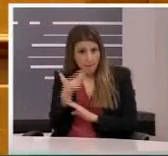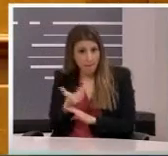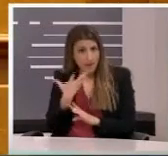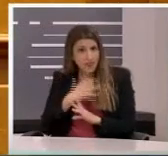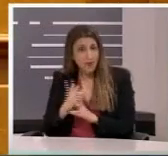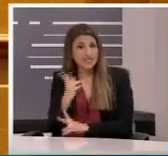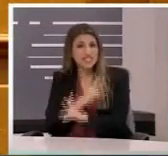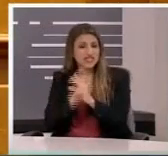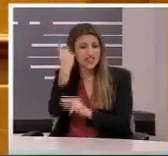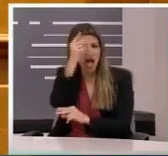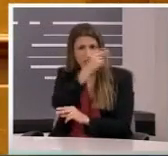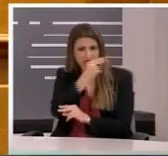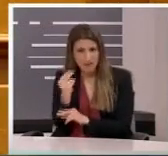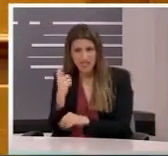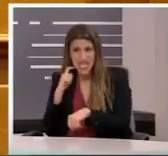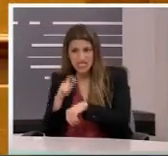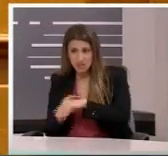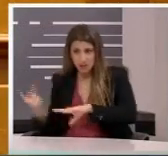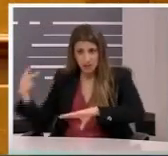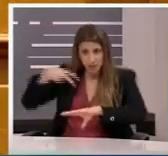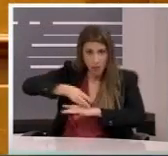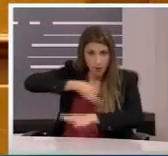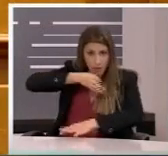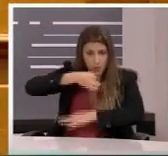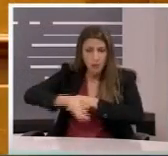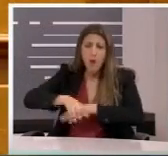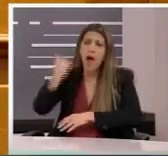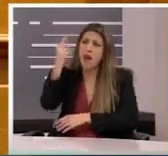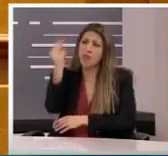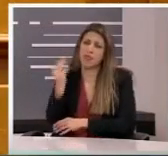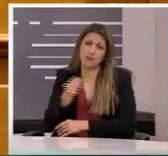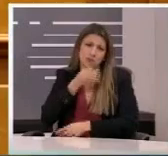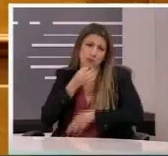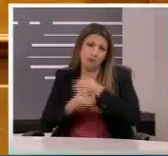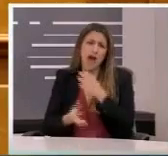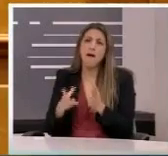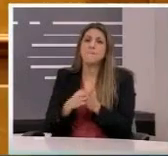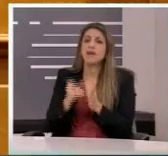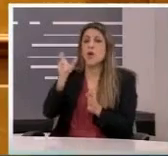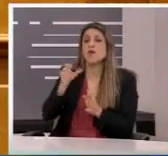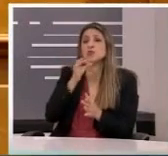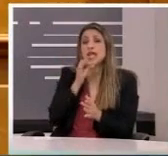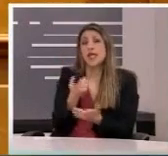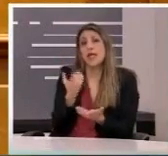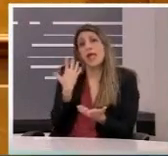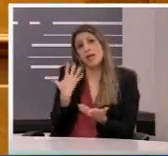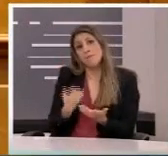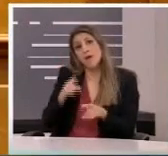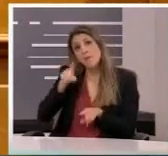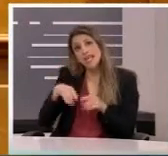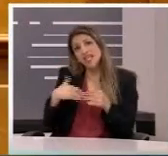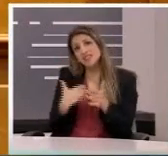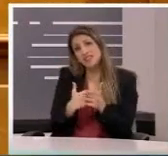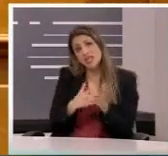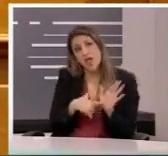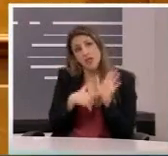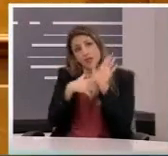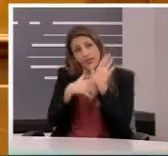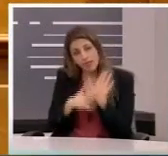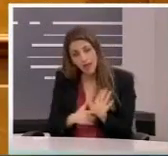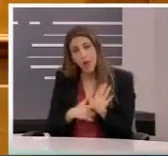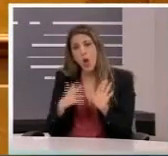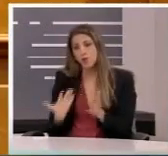σήμερα, δηλαδή με το να επιχειρηματολογήσει για τις υποτιθέμενες ενδείξεις που θα μπορούσαν να οδηγήσουν στην